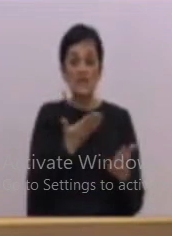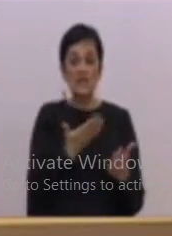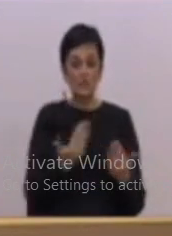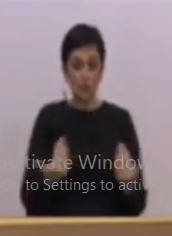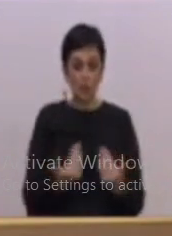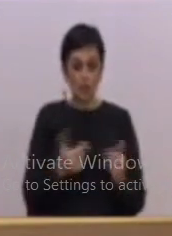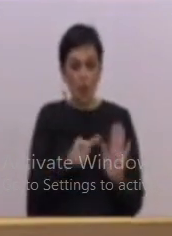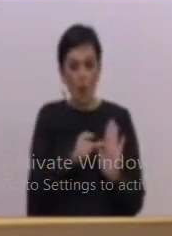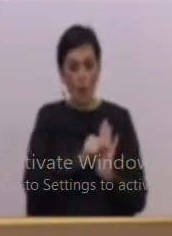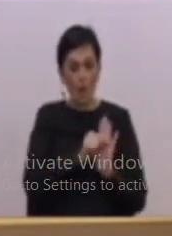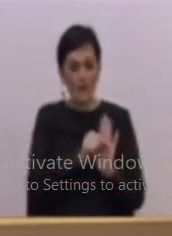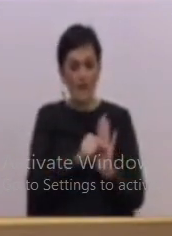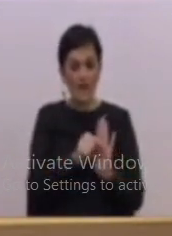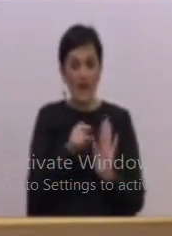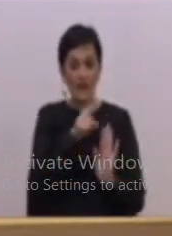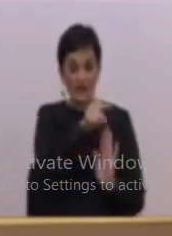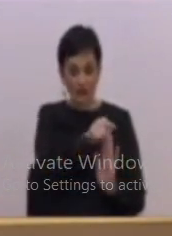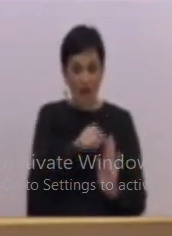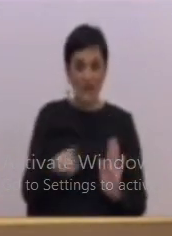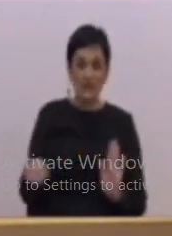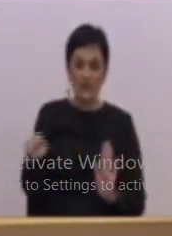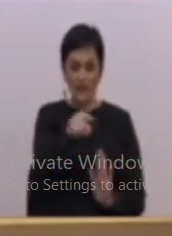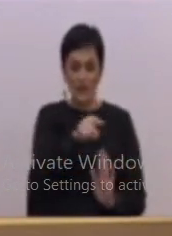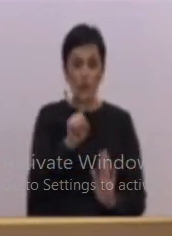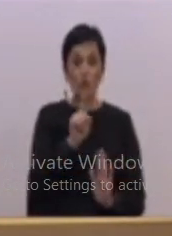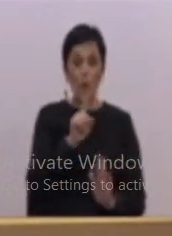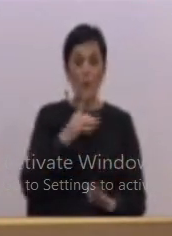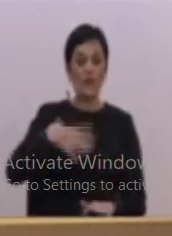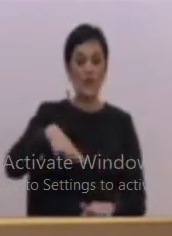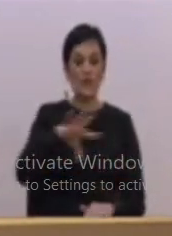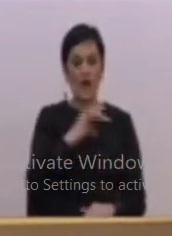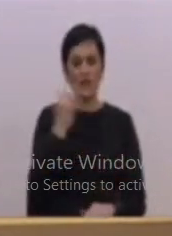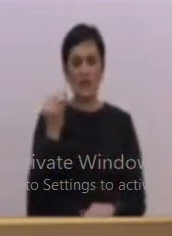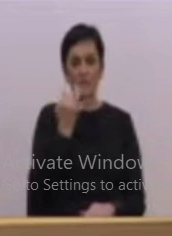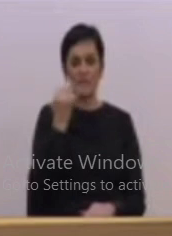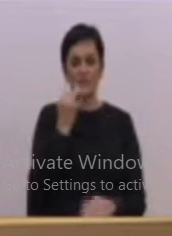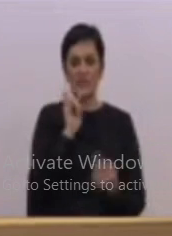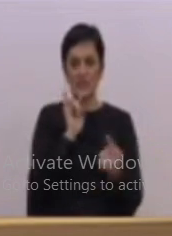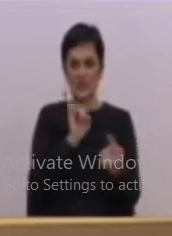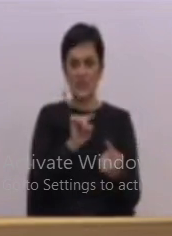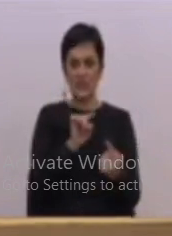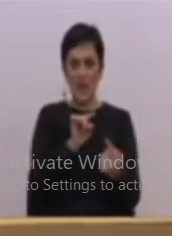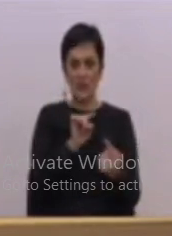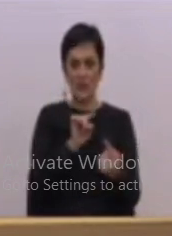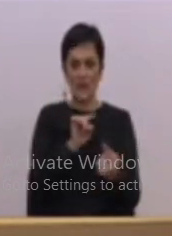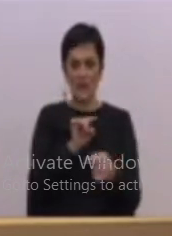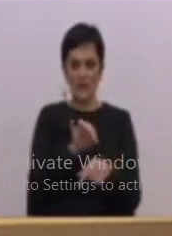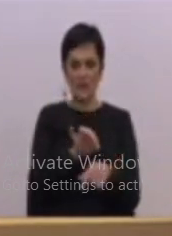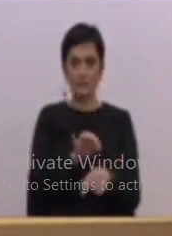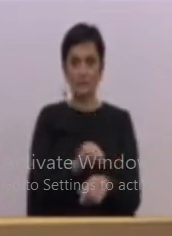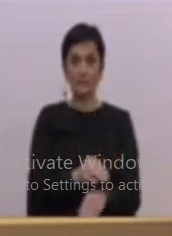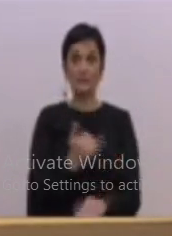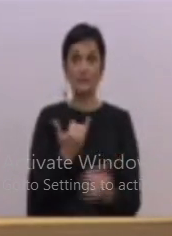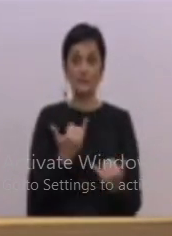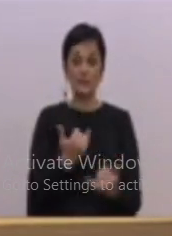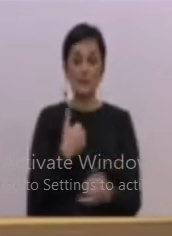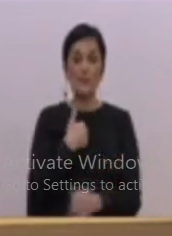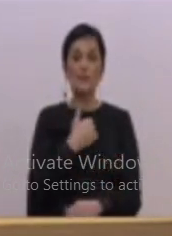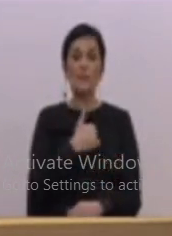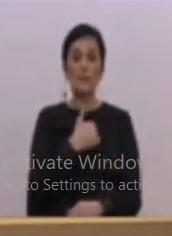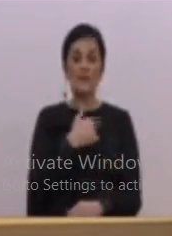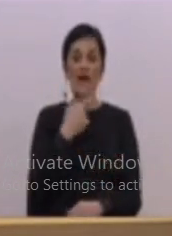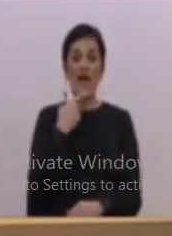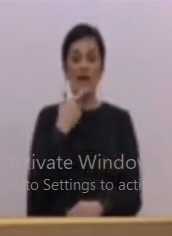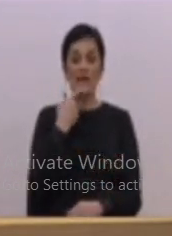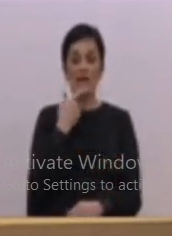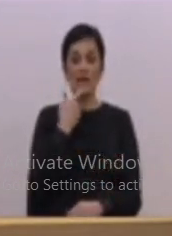თქვენ და ყველა თქვენთაგანს რომ ამ ქვეყნის ინტერესების წინააღმდეგ წახვედით ეხლა მე მინდა გითხრათ